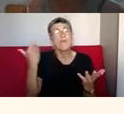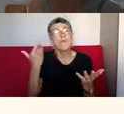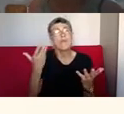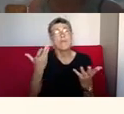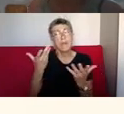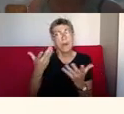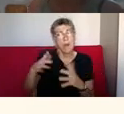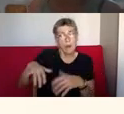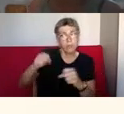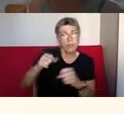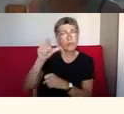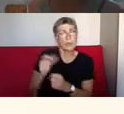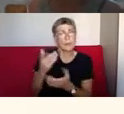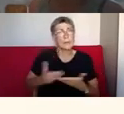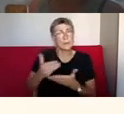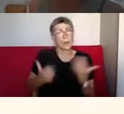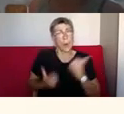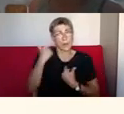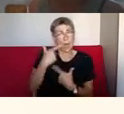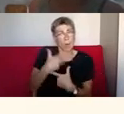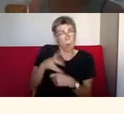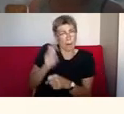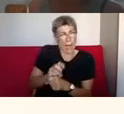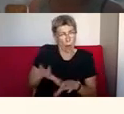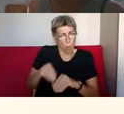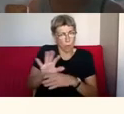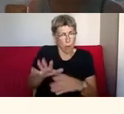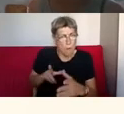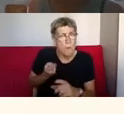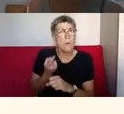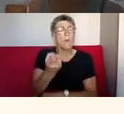l'emploi des travailleurs en situation de handicap. Et toujours dans cette envie, en fait,